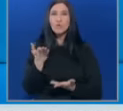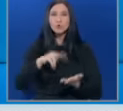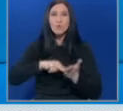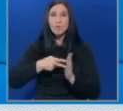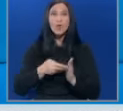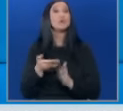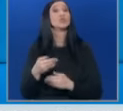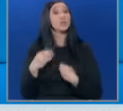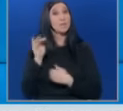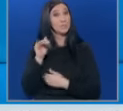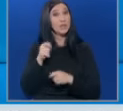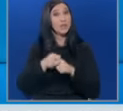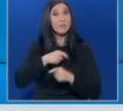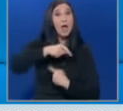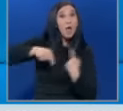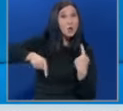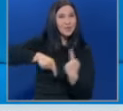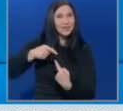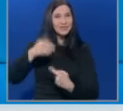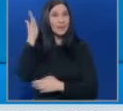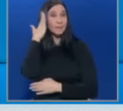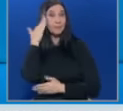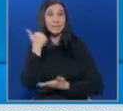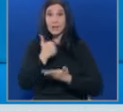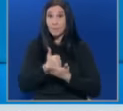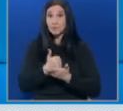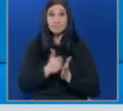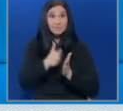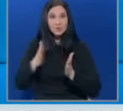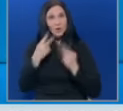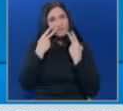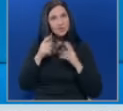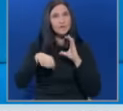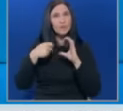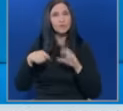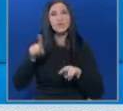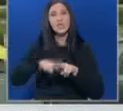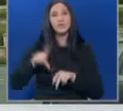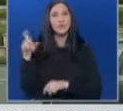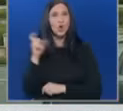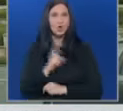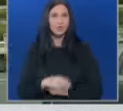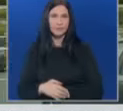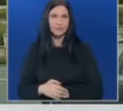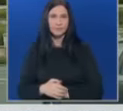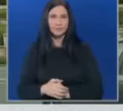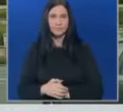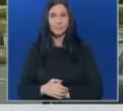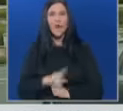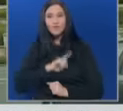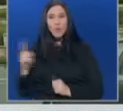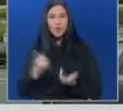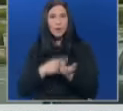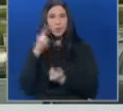този модел и ще бъде ли извършена ротацията на премиерския пост в срок? Вижте в репортажа на Ива Стойкова. До дни